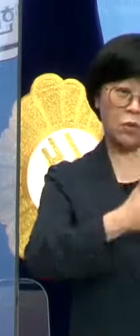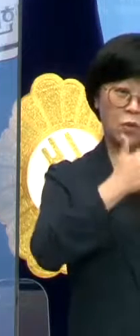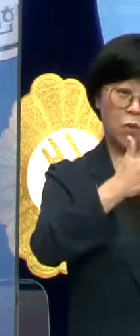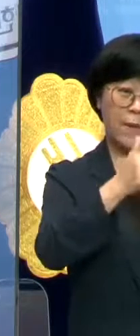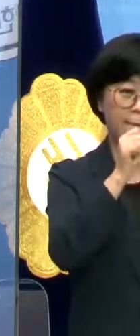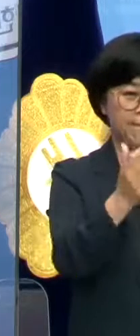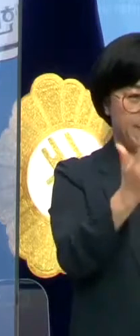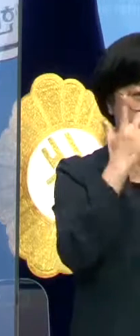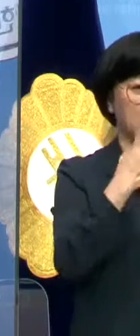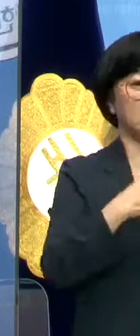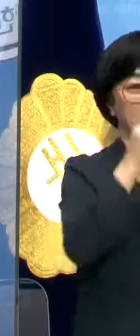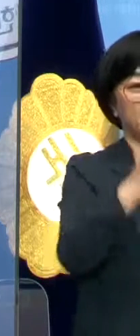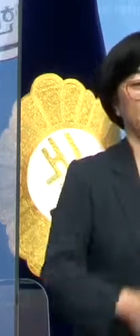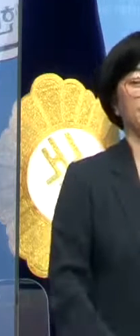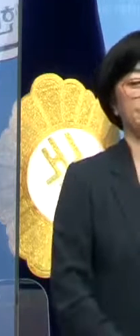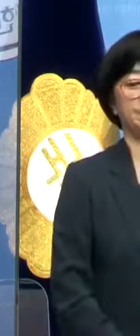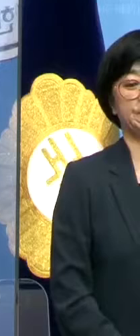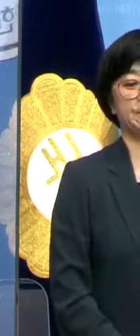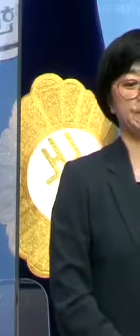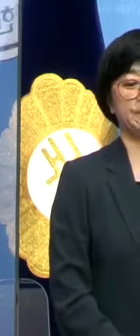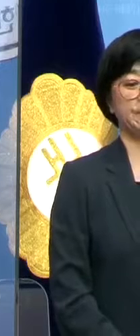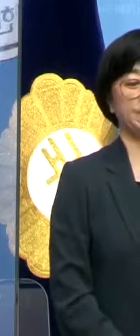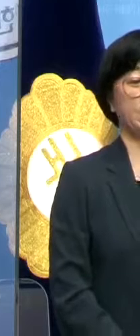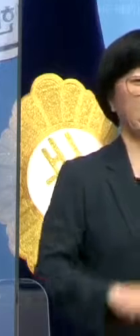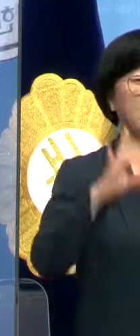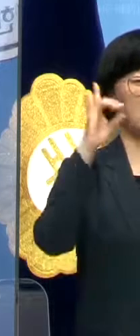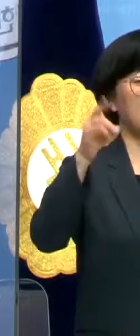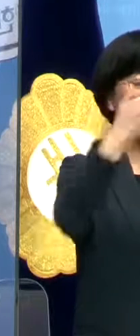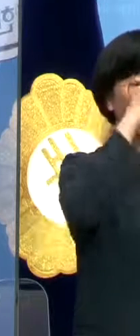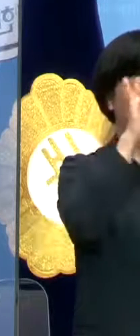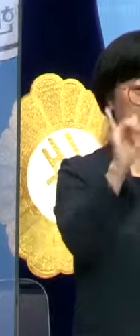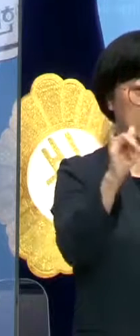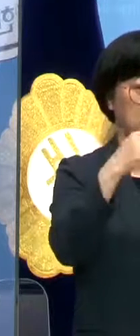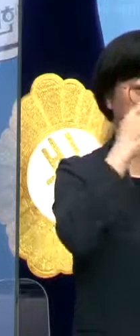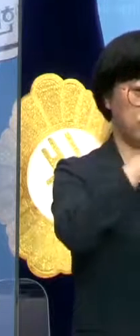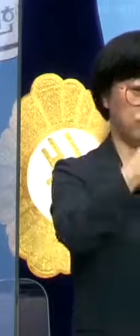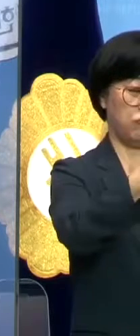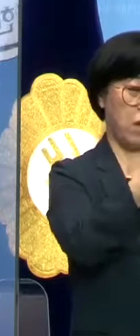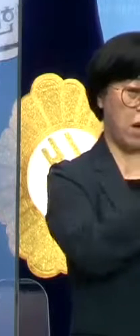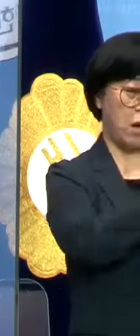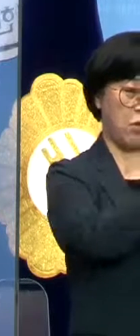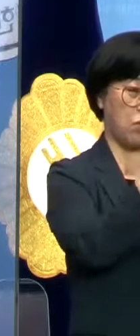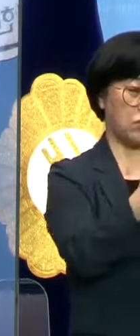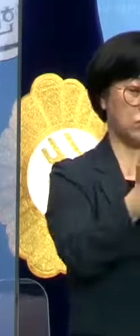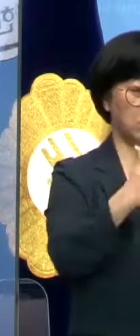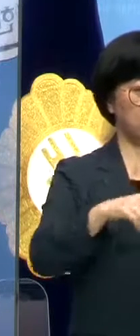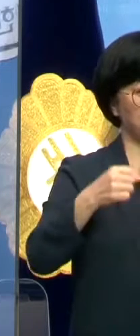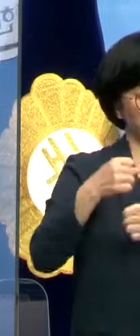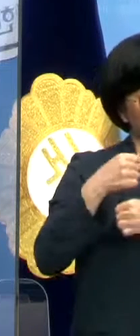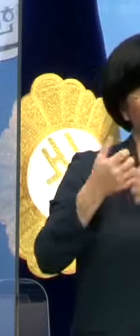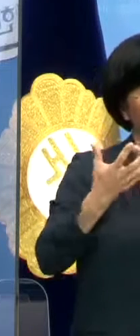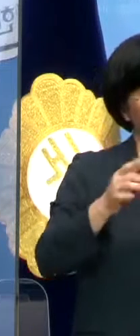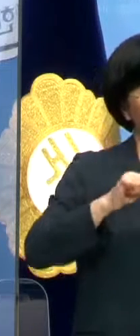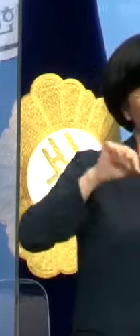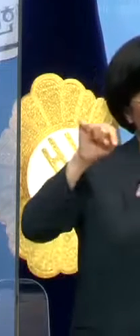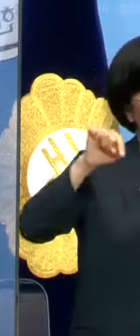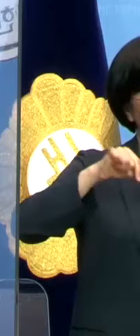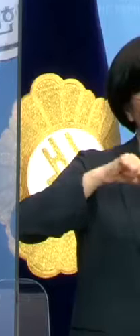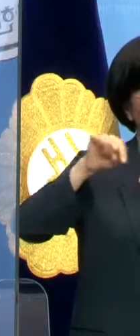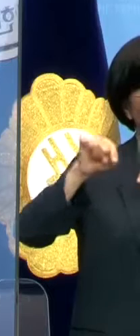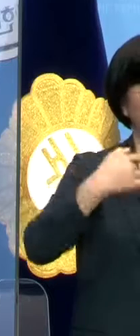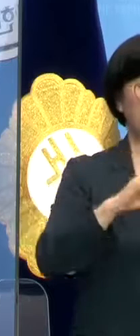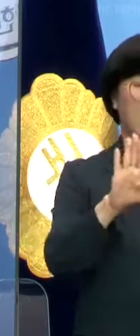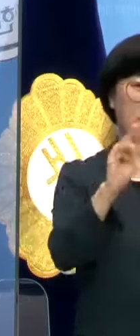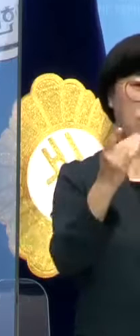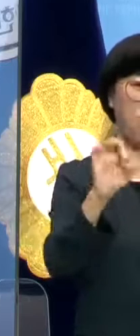수감된 바 있습니다 태국 청년들이 민주화 요구 집회는 분부 독재와 전근대적 봉건제 대해